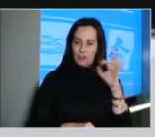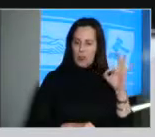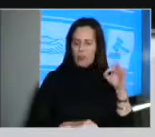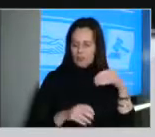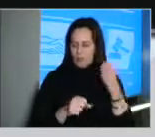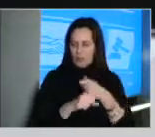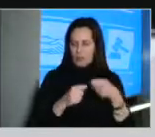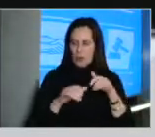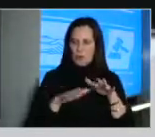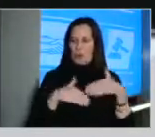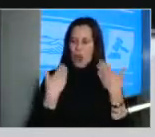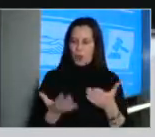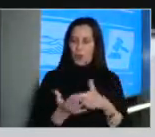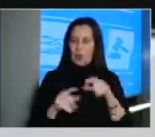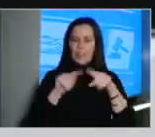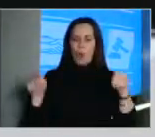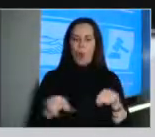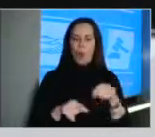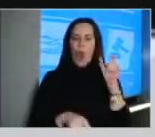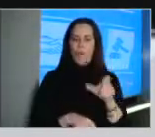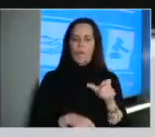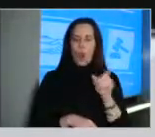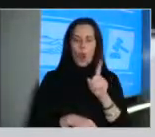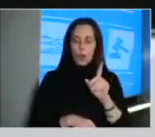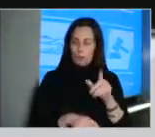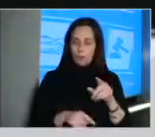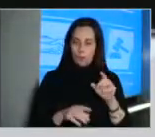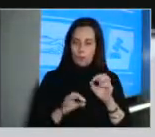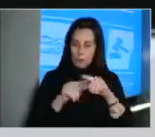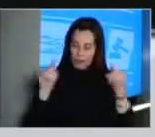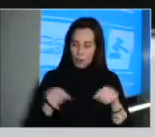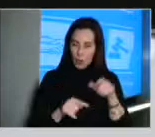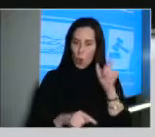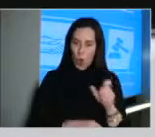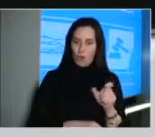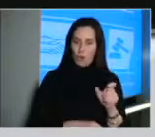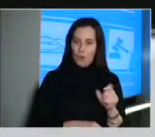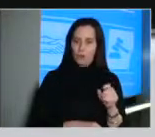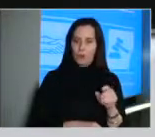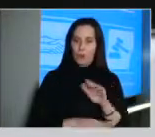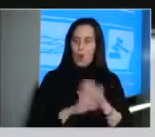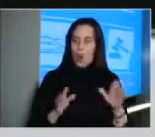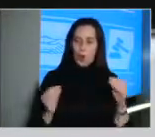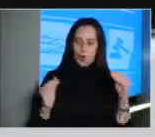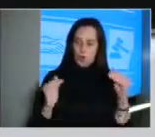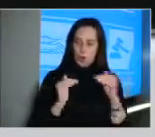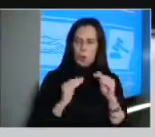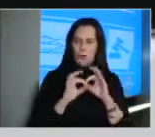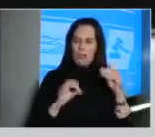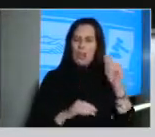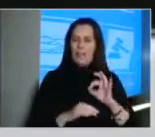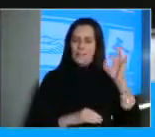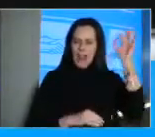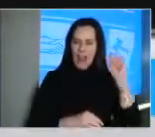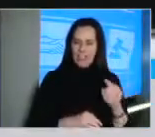הממשלה, ונתנו להם אגרות חוב, לא סחירות, לקרנות הללו, כן. לא צמודות, וכשהתחילה האינפלציה